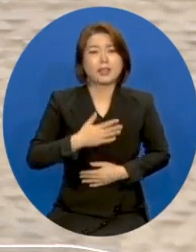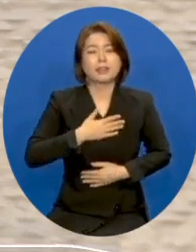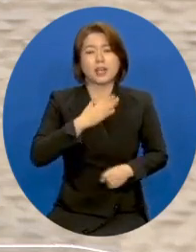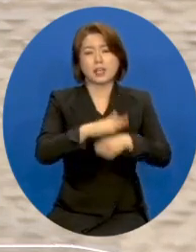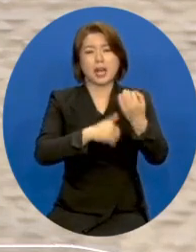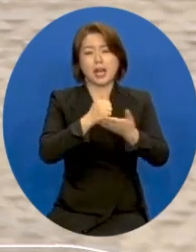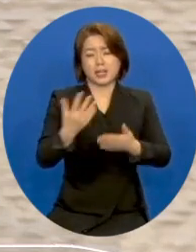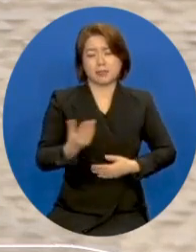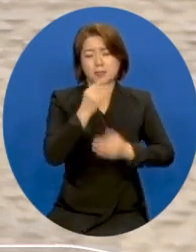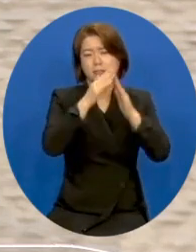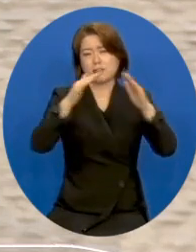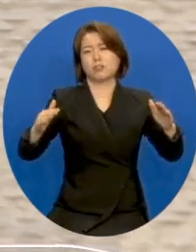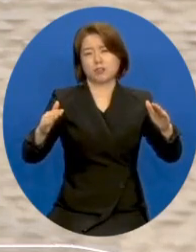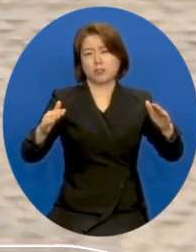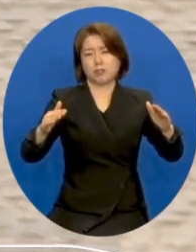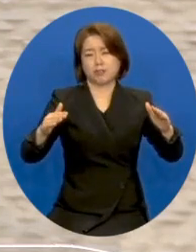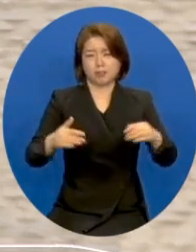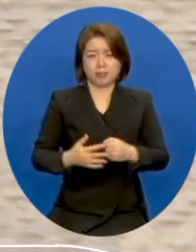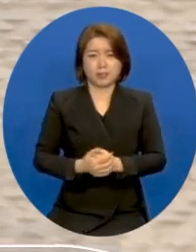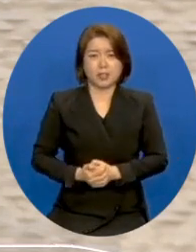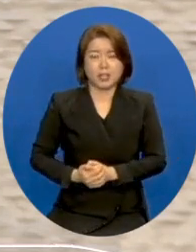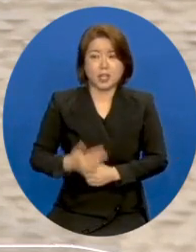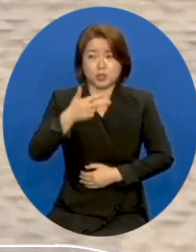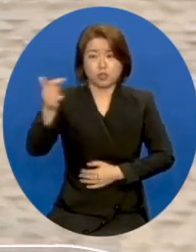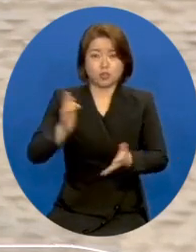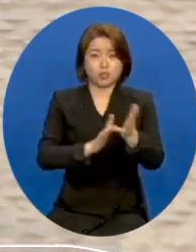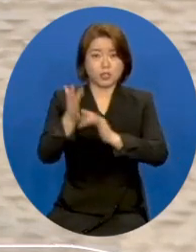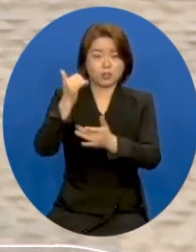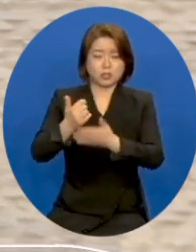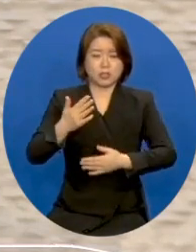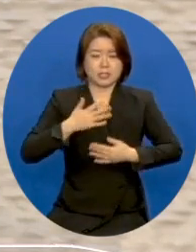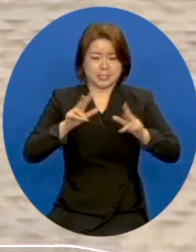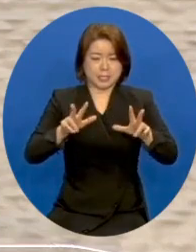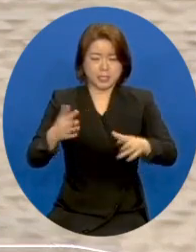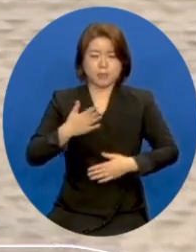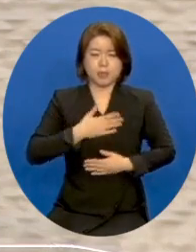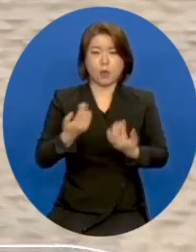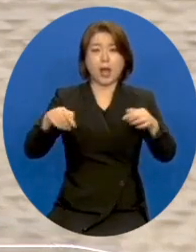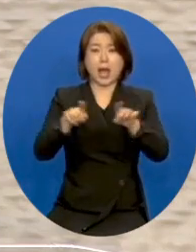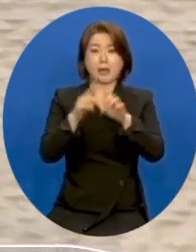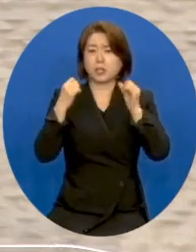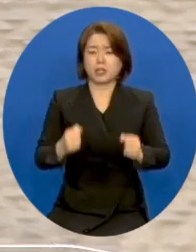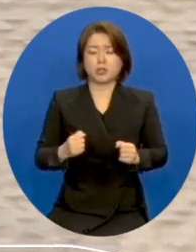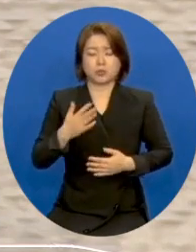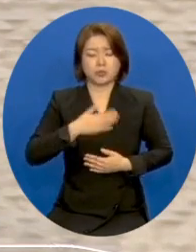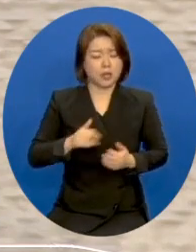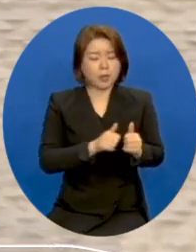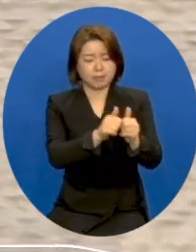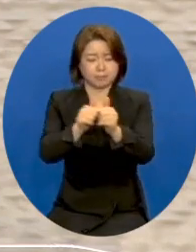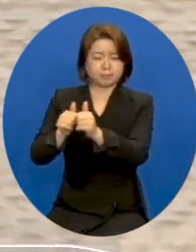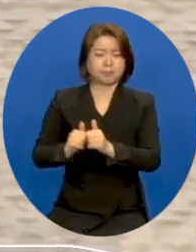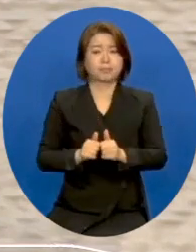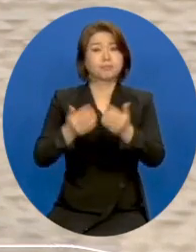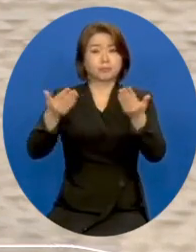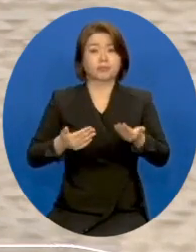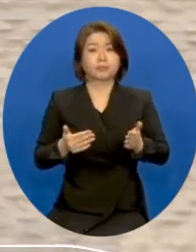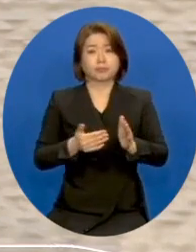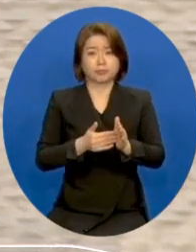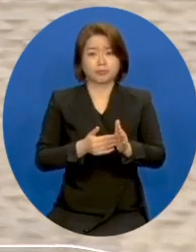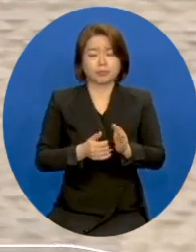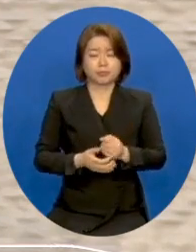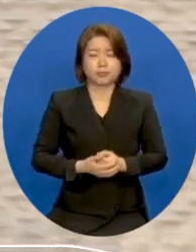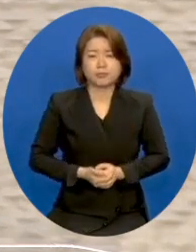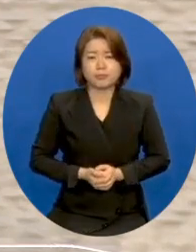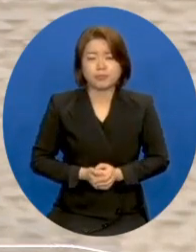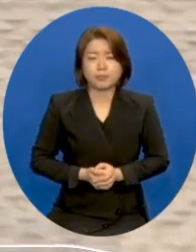하나님의 성전이다. 주 예수님은 지금 나와 함께 계시고 나와 동행하신다. 여러분